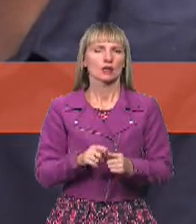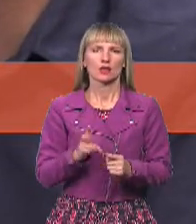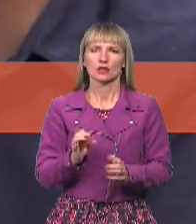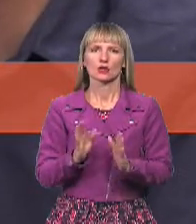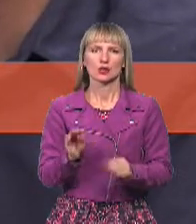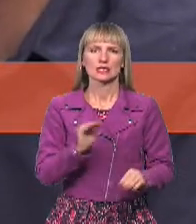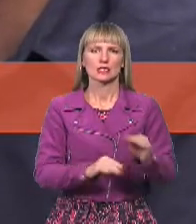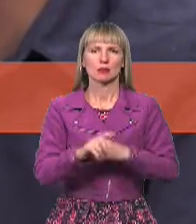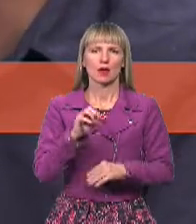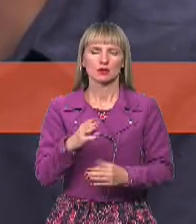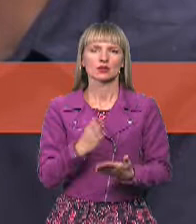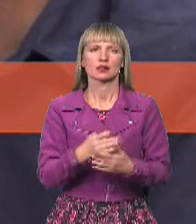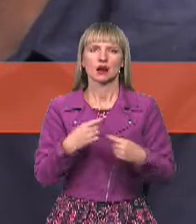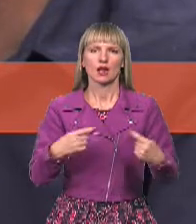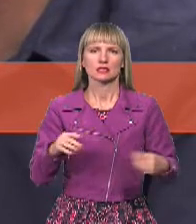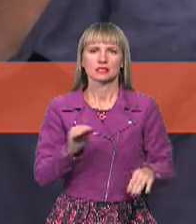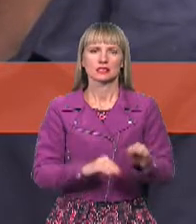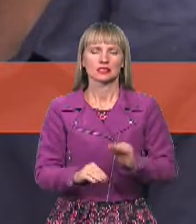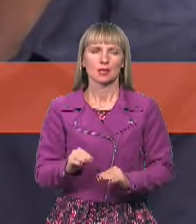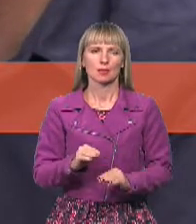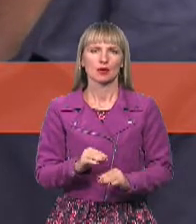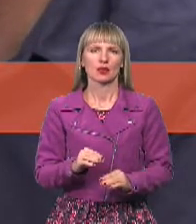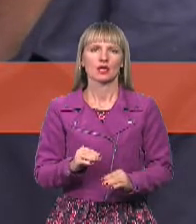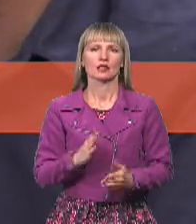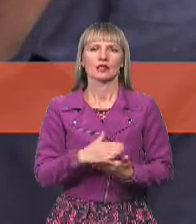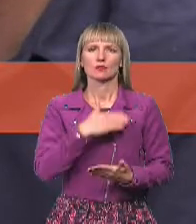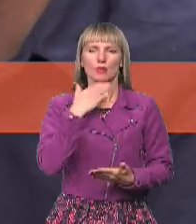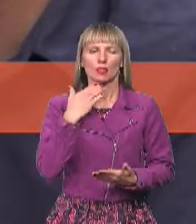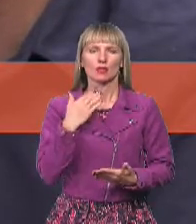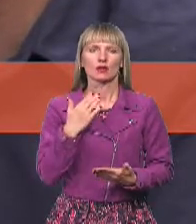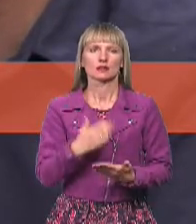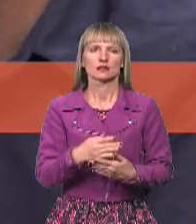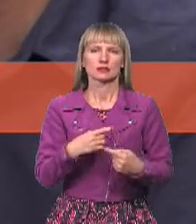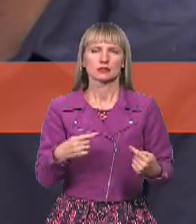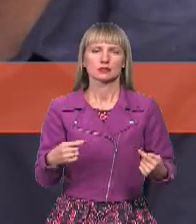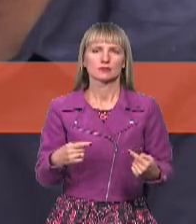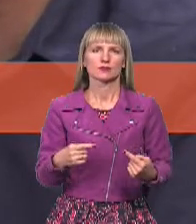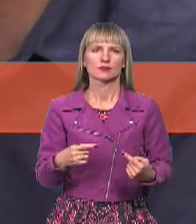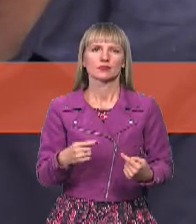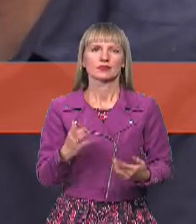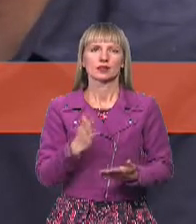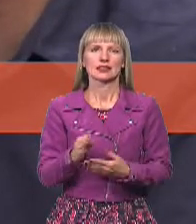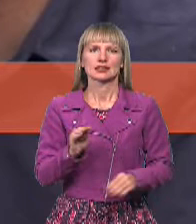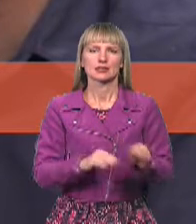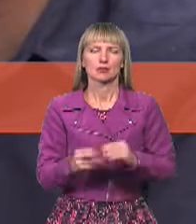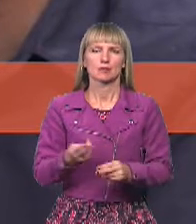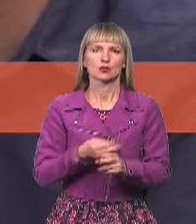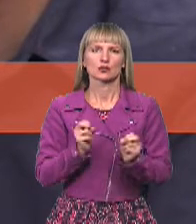ХАСП, є багато систем. Ці системи, общее название у них система безпеки пищевых продуктов.